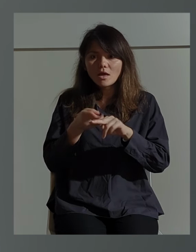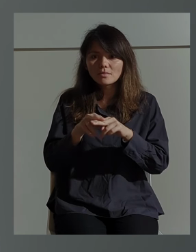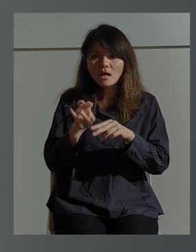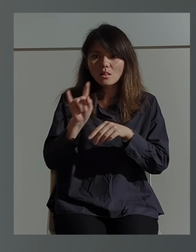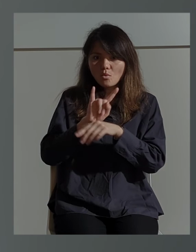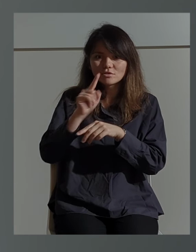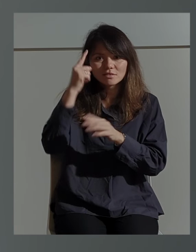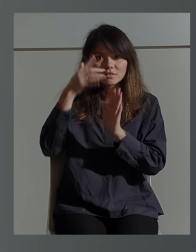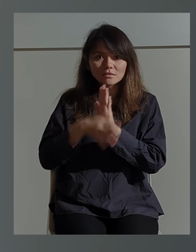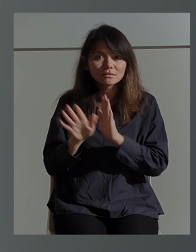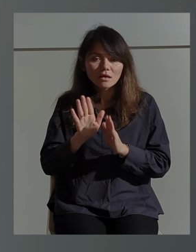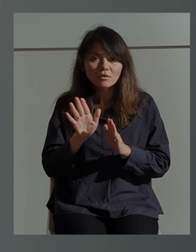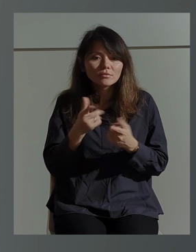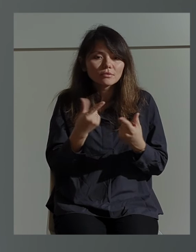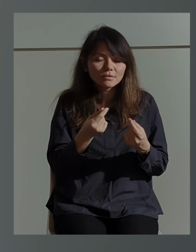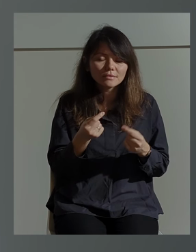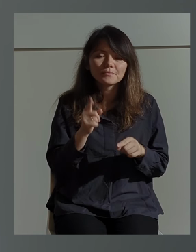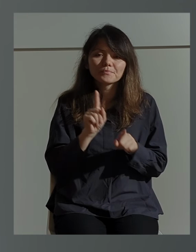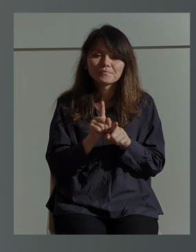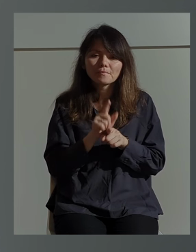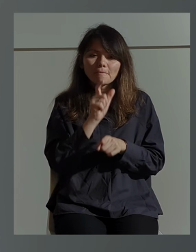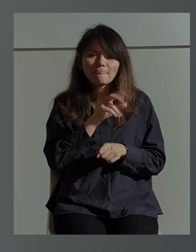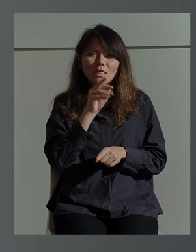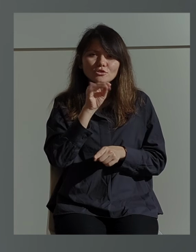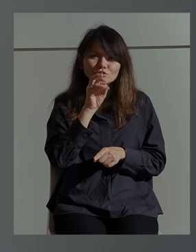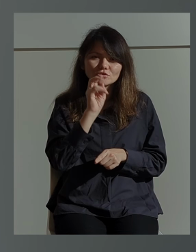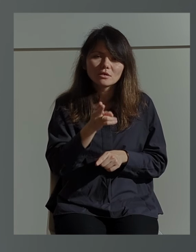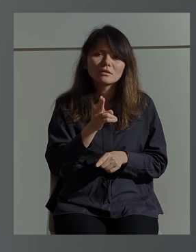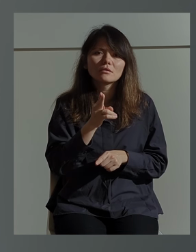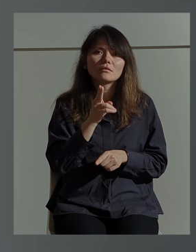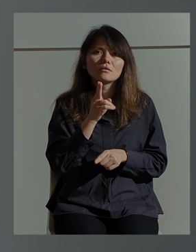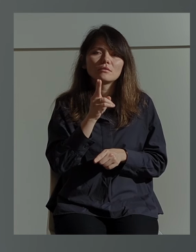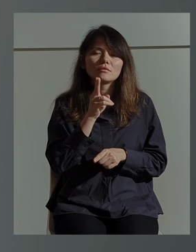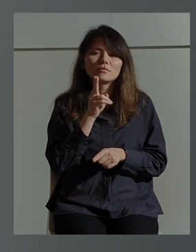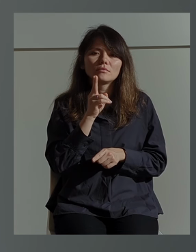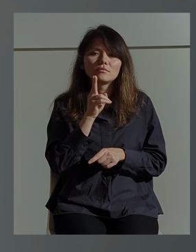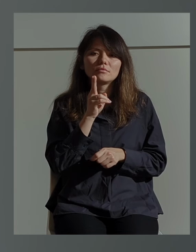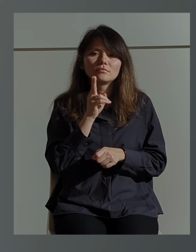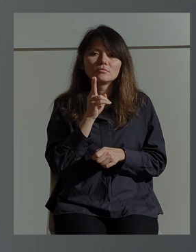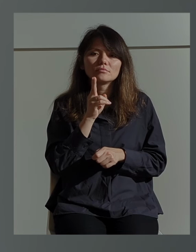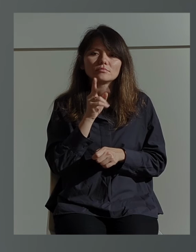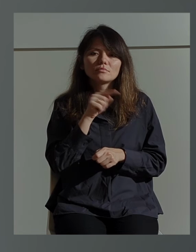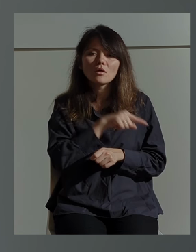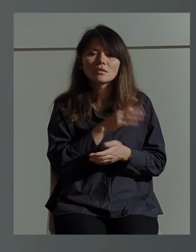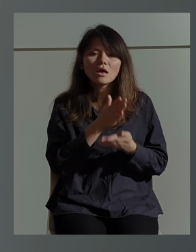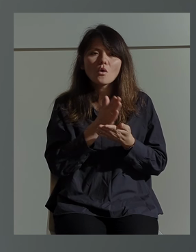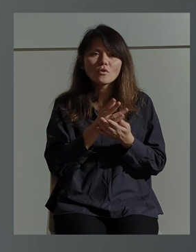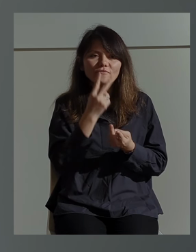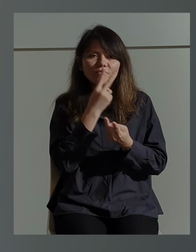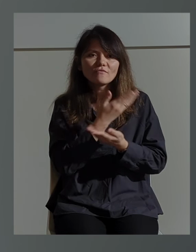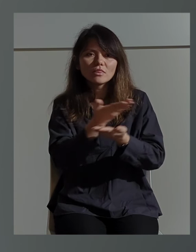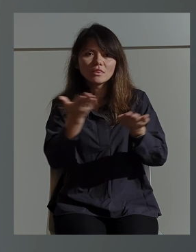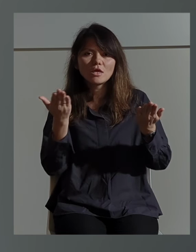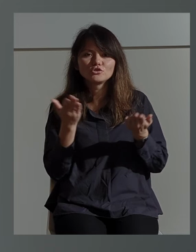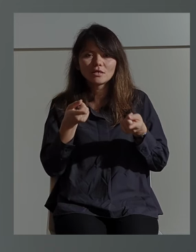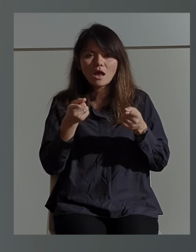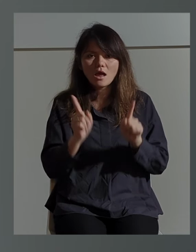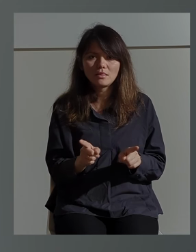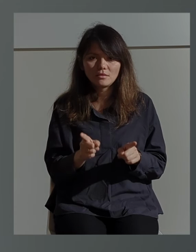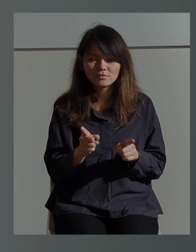вот помысли сначала альтюссер потом Жижи она находится во внешней реальности в самих вещах скажем